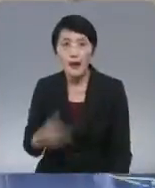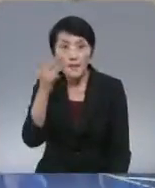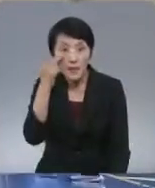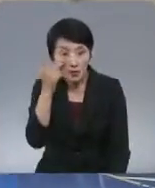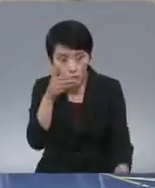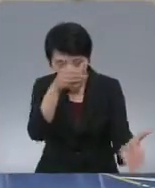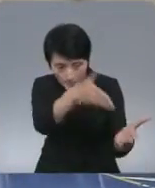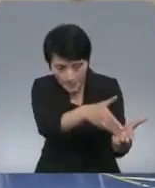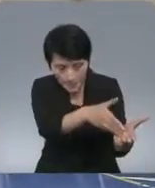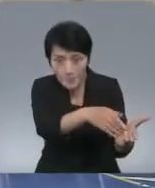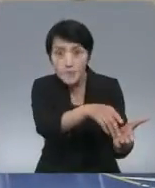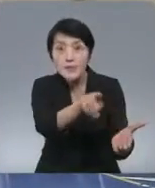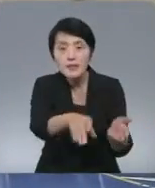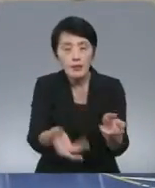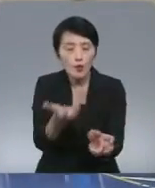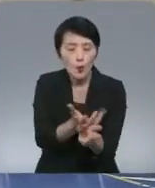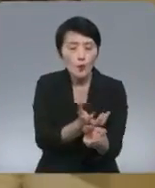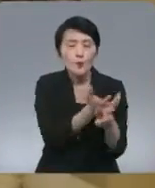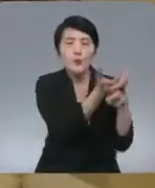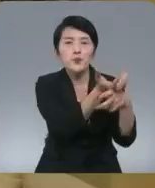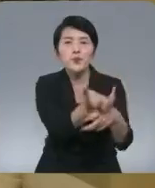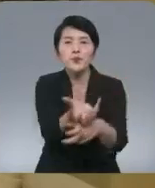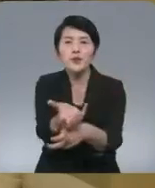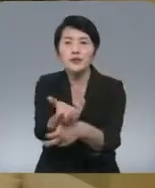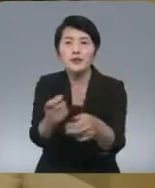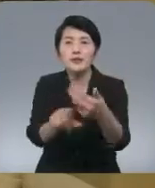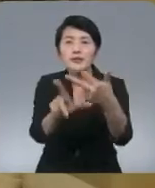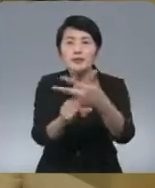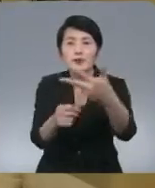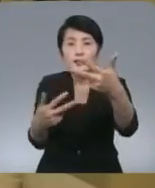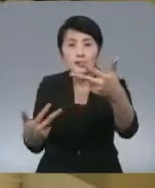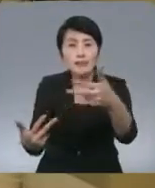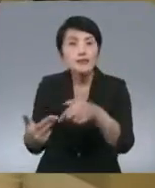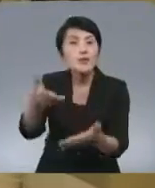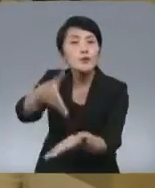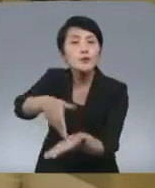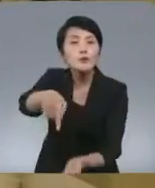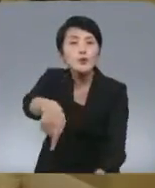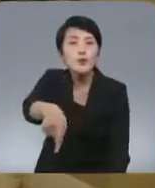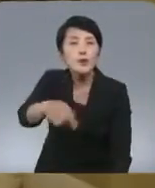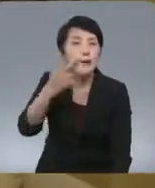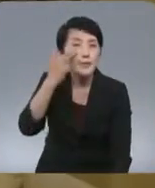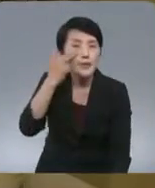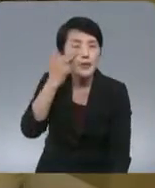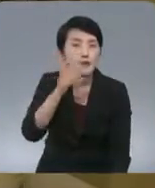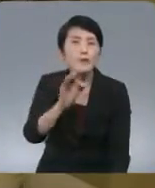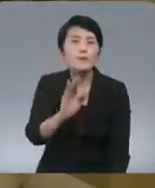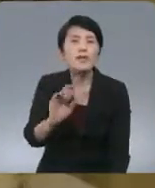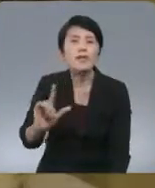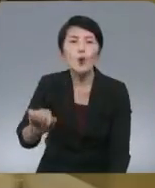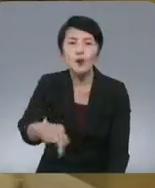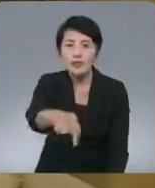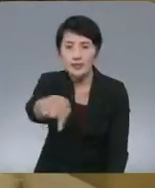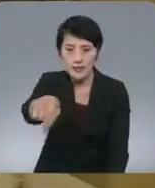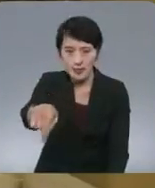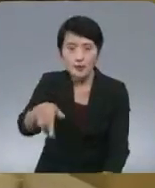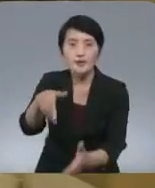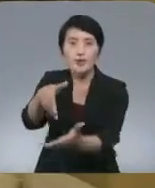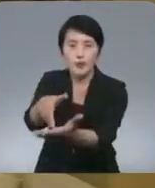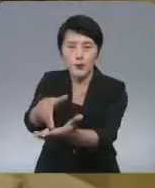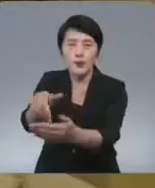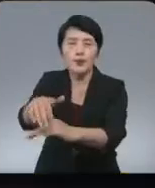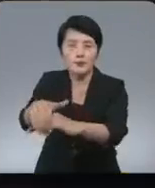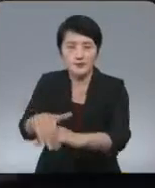de recherche aérospatiale Le Carré, situé à Daejeon. Il est placé dans un conteneur capable de conserver les températures